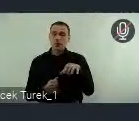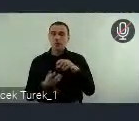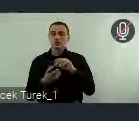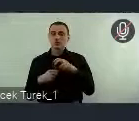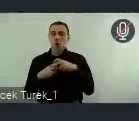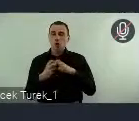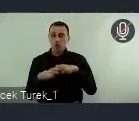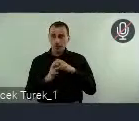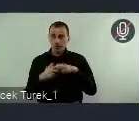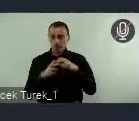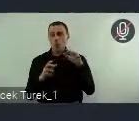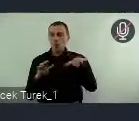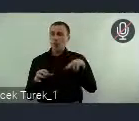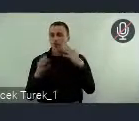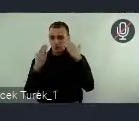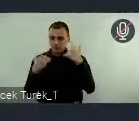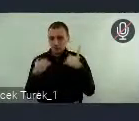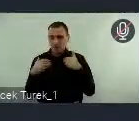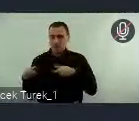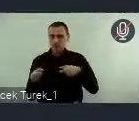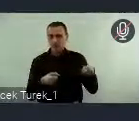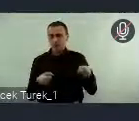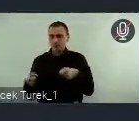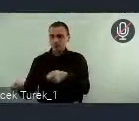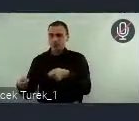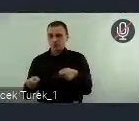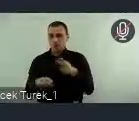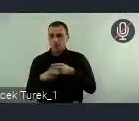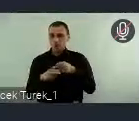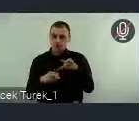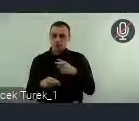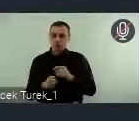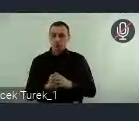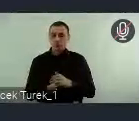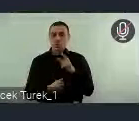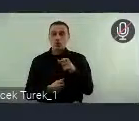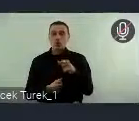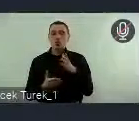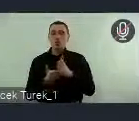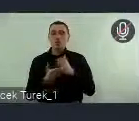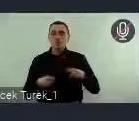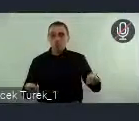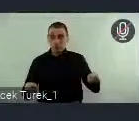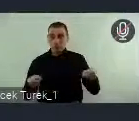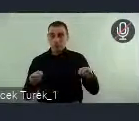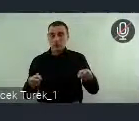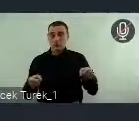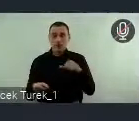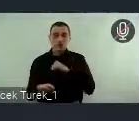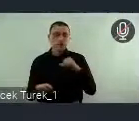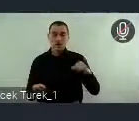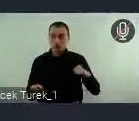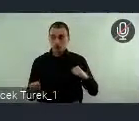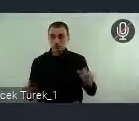wam doskonale ze szpitala z przewożenia was ten wózek na któremuś Adam Adam służy do przewożenia osób ale nie do samodzielnego poruszania się na wózku